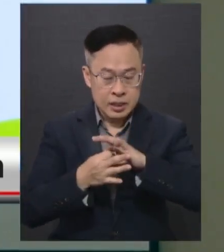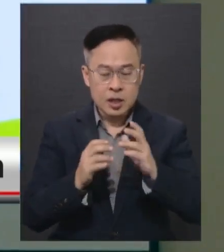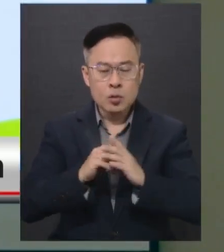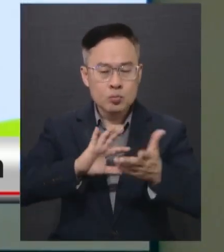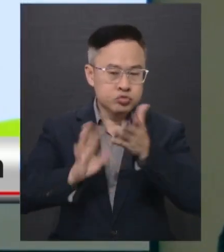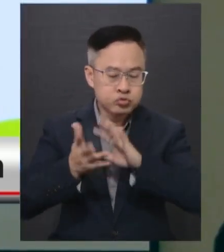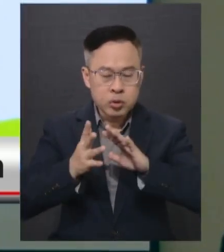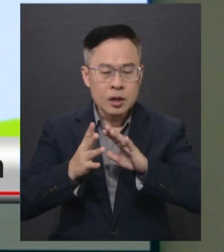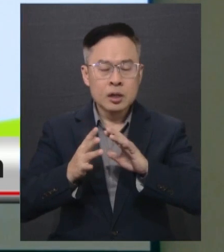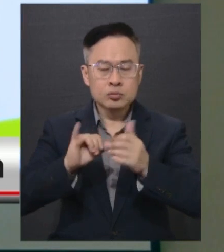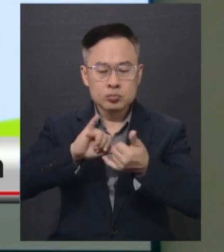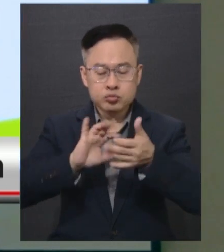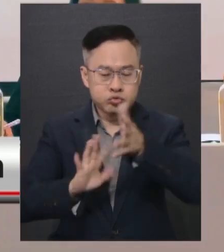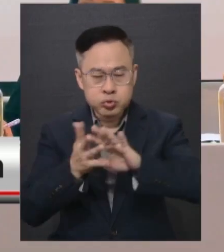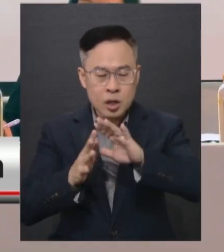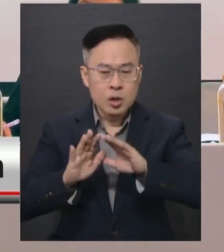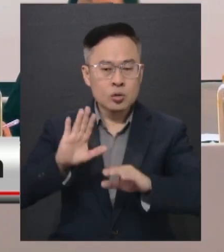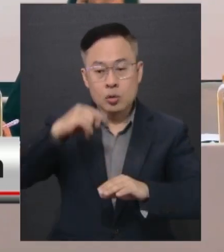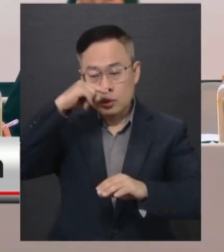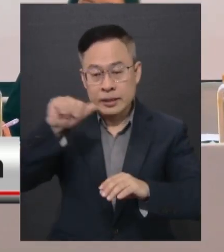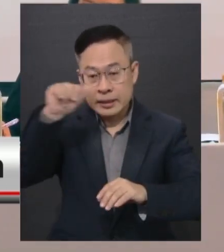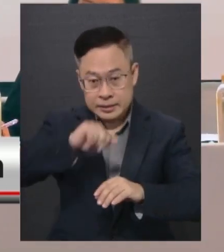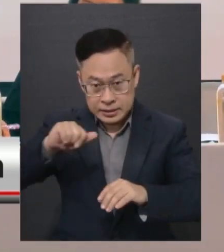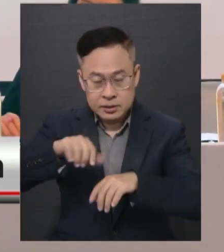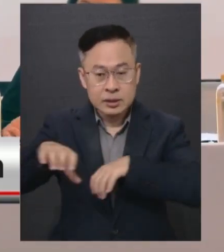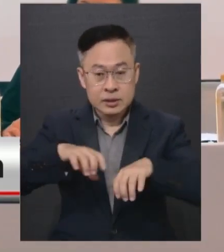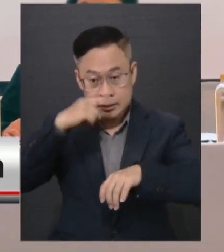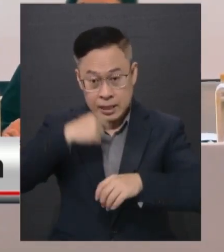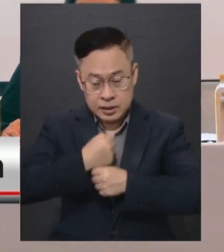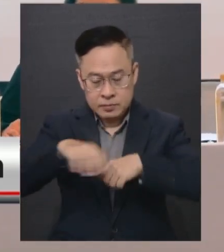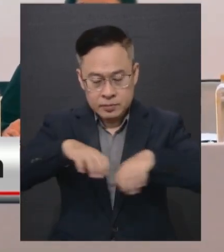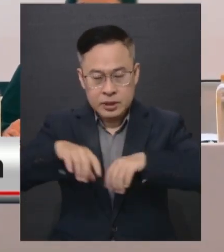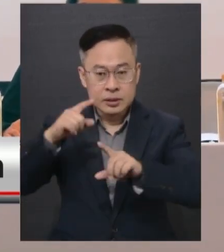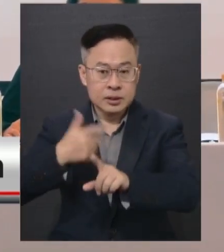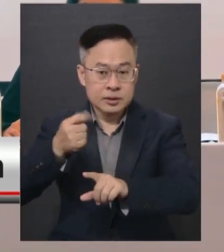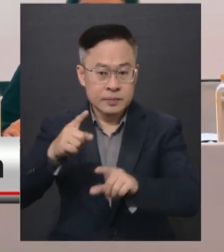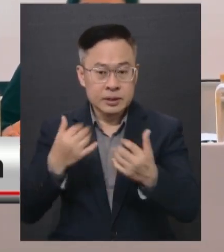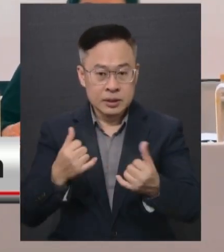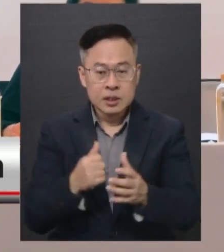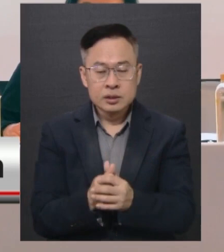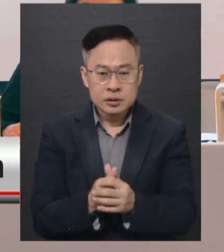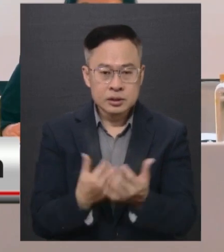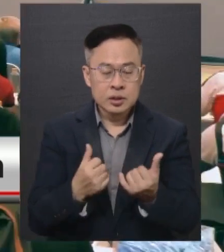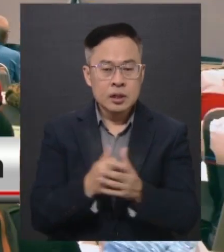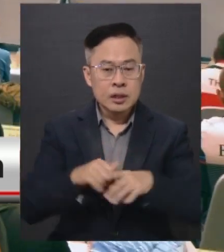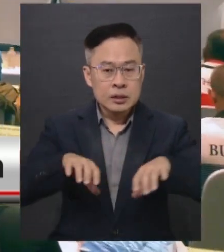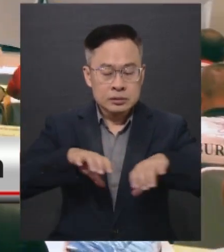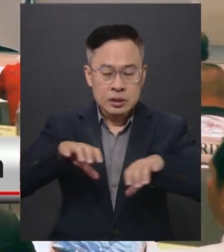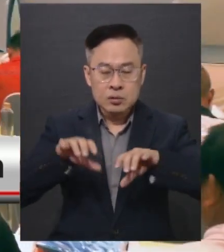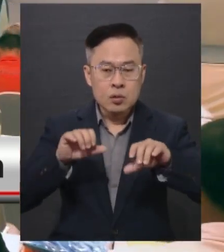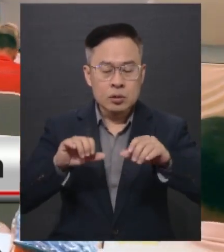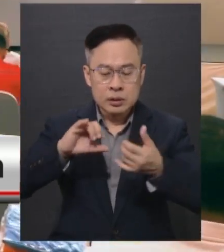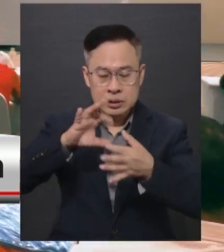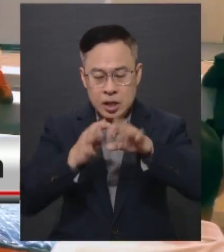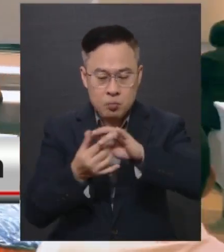ที่6ค่ะที่จะจัดขึ้นในเดือนพฤศจิกายนนี้ที่หลังจากที่ฝ่ายจัดการแข่งขันเนี่ยได้มีการตัดอีเวนต์ของกีฬามวยปล้ำออก